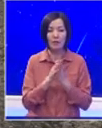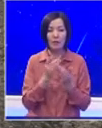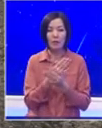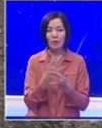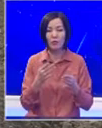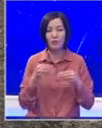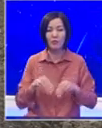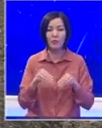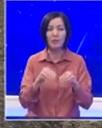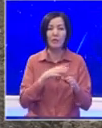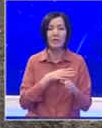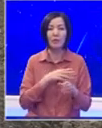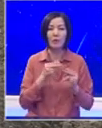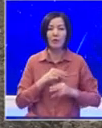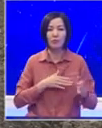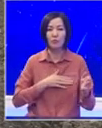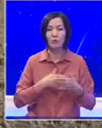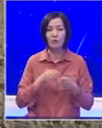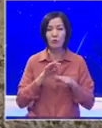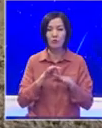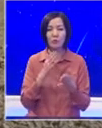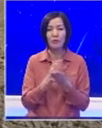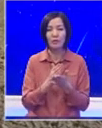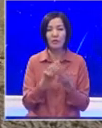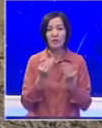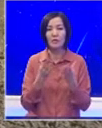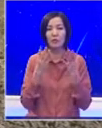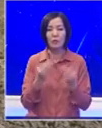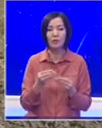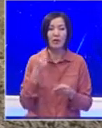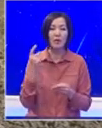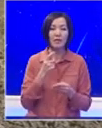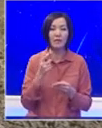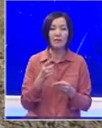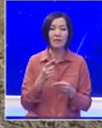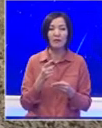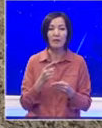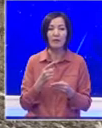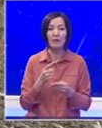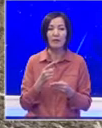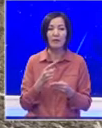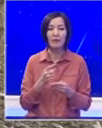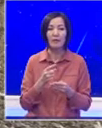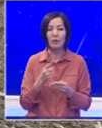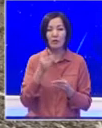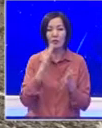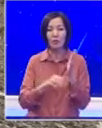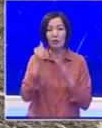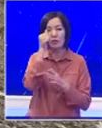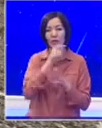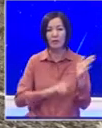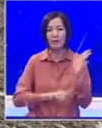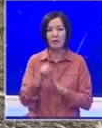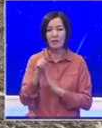сеуіп, алқапта жұмыс қызу жүріп жатыр. Айта кетсе, қожалық елдегі алғашқылардың бірі болып, соны 90-шы жылдардың